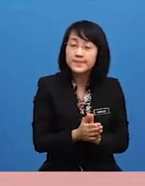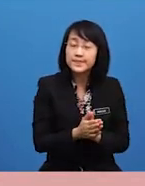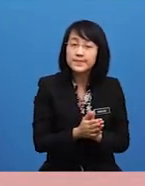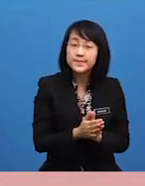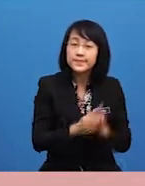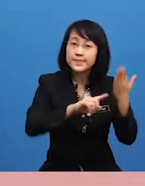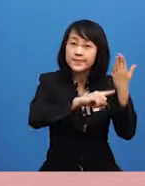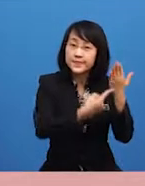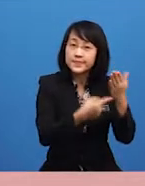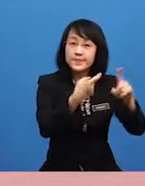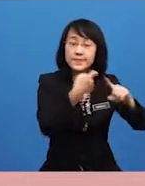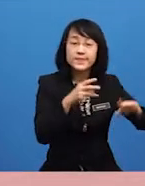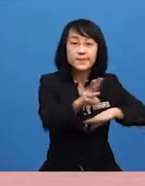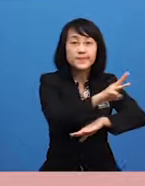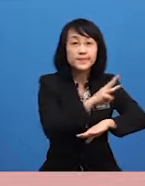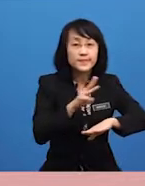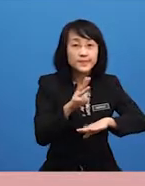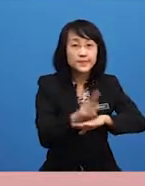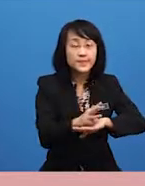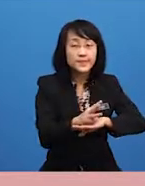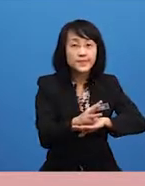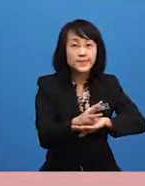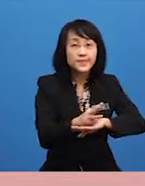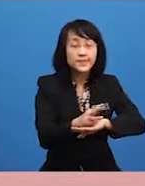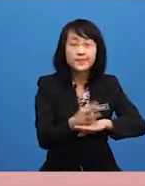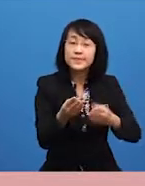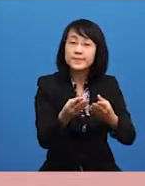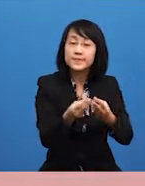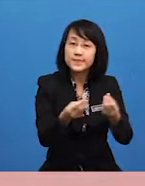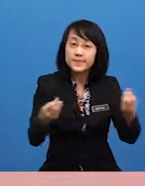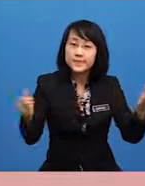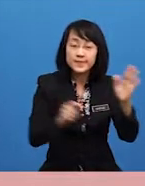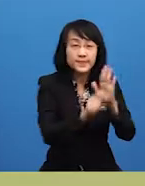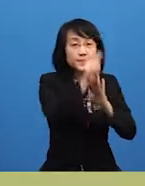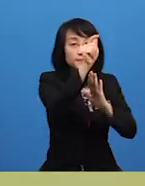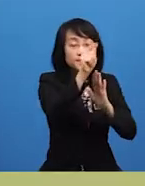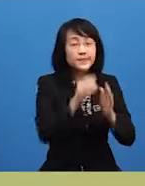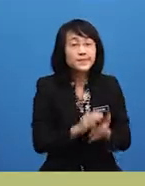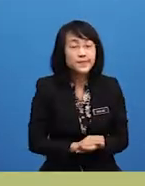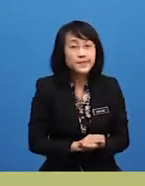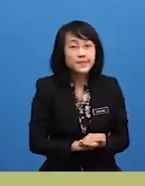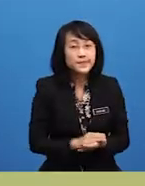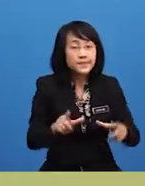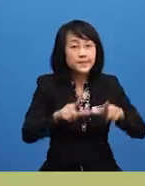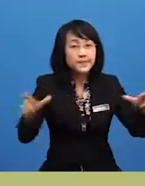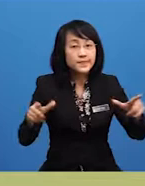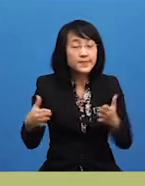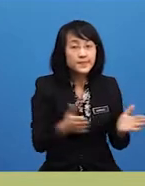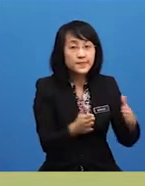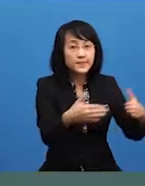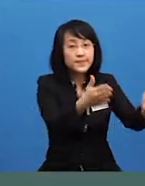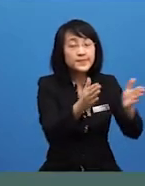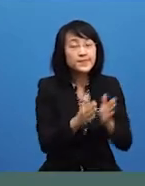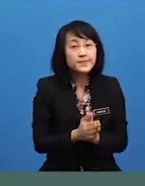berpunca dari kawasan tadahan hujan di tanah tinggi. Selain sungai, terdapat